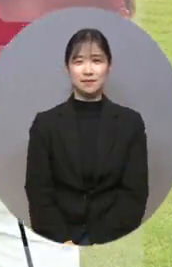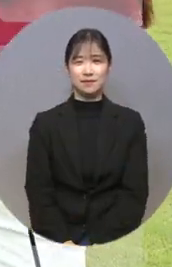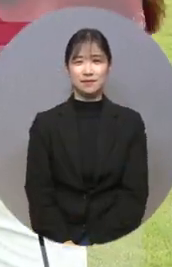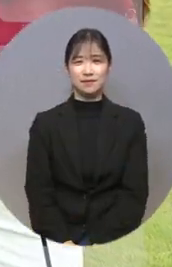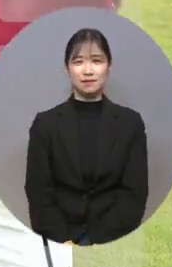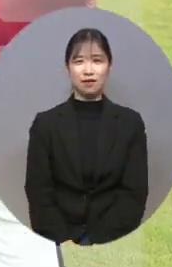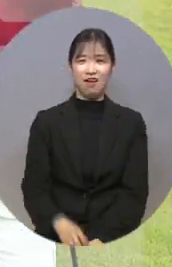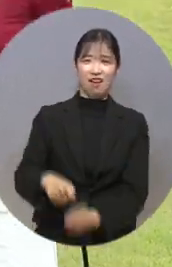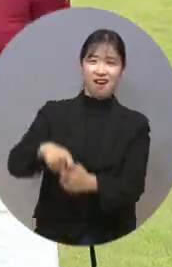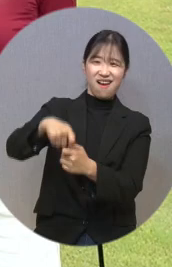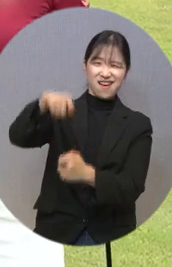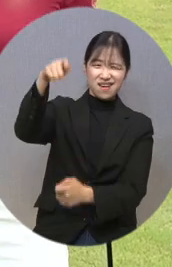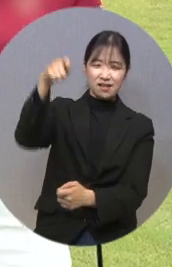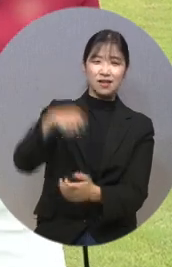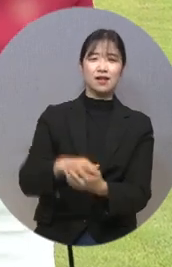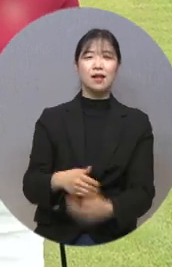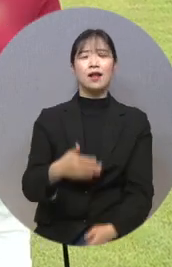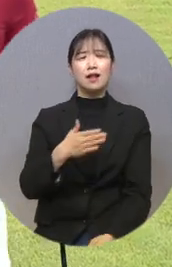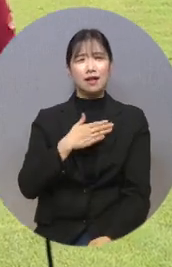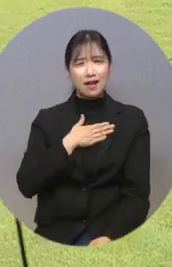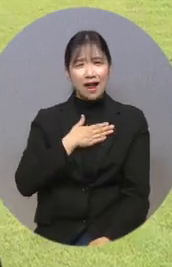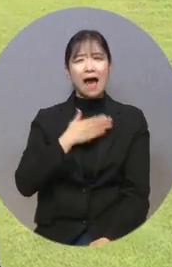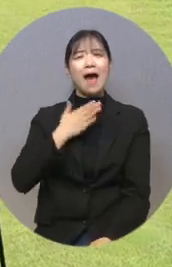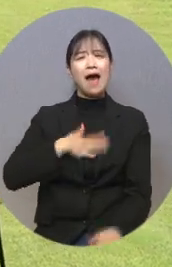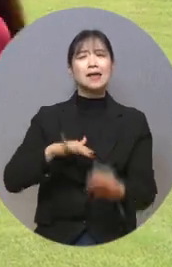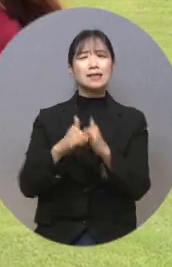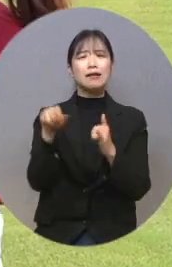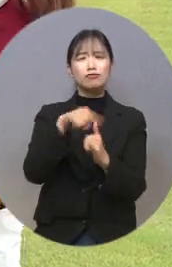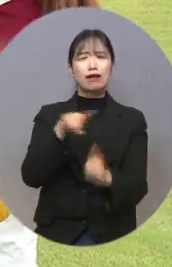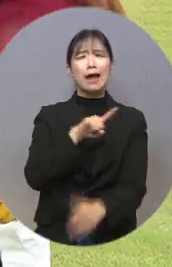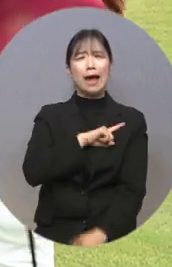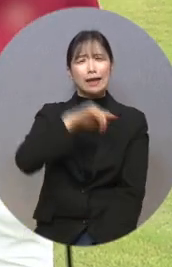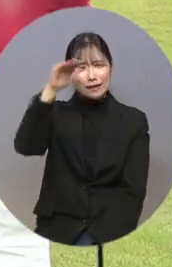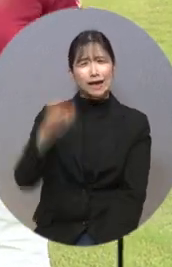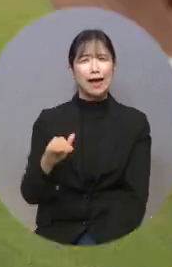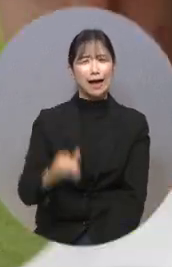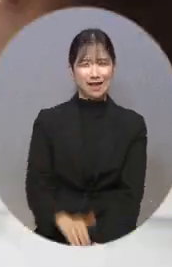엄청 긴데. 내가 아는 애 중에 가장 작은 애라서.